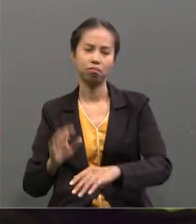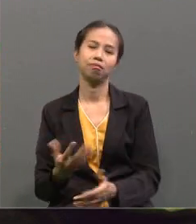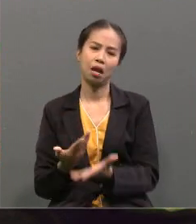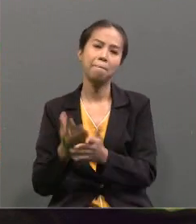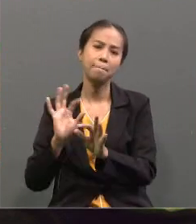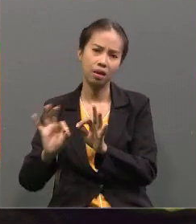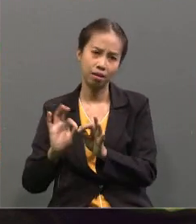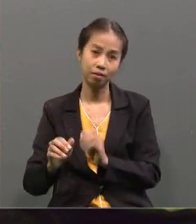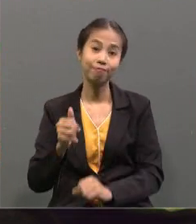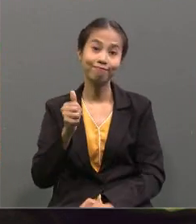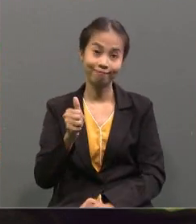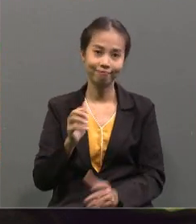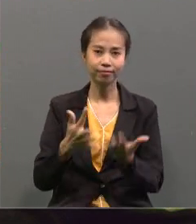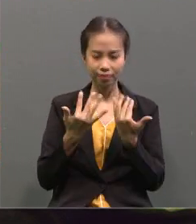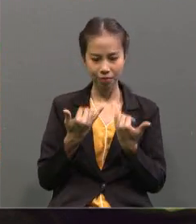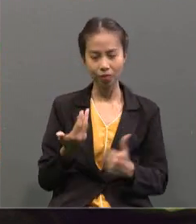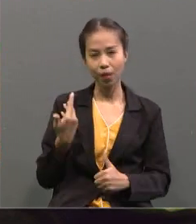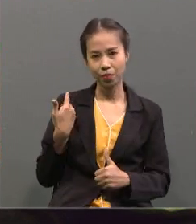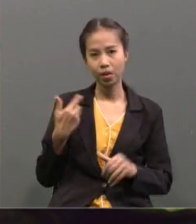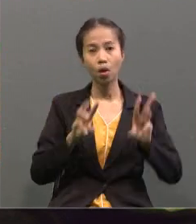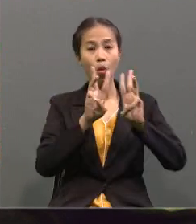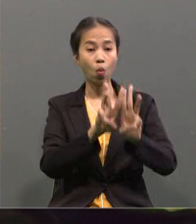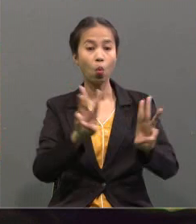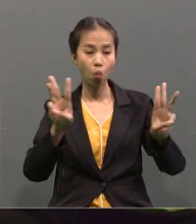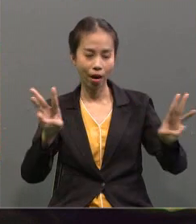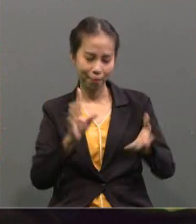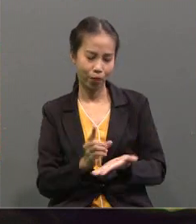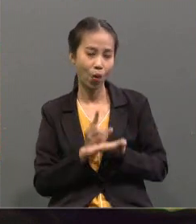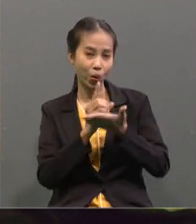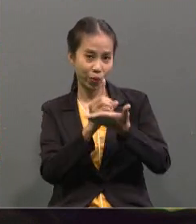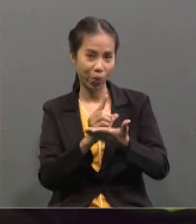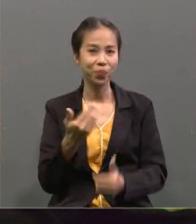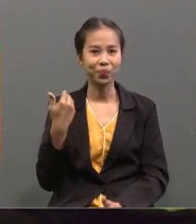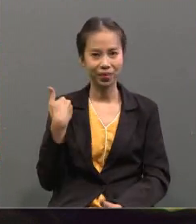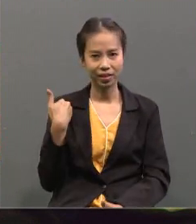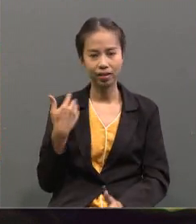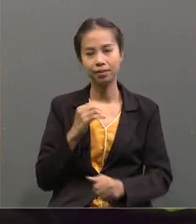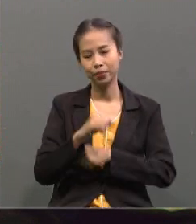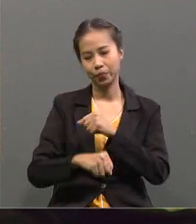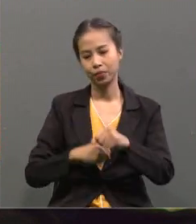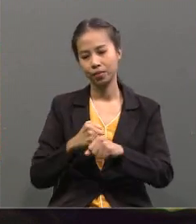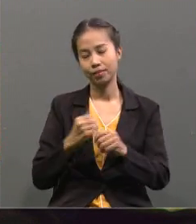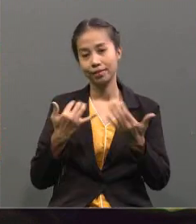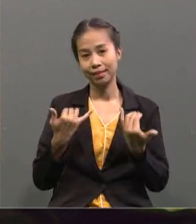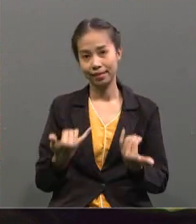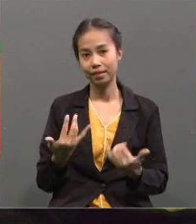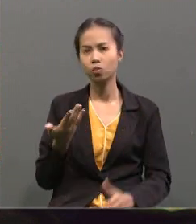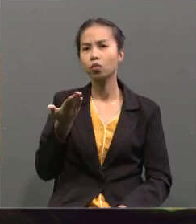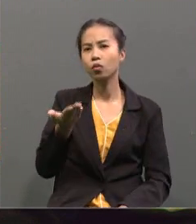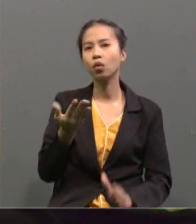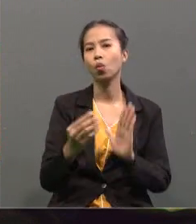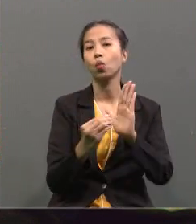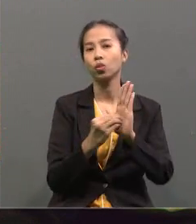นะคะอย่างวันนี้ค่ะทีมขาว mptของเราก็รวบรวมเว็บไซต์ที่สามารถลอยกระทงออนไลน์กันได้อย่างปีนี้คุณผู้ชมคะอันนี้เพจในส่วนของ